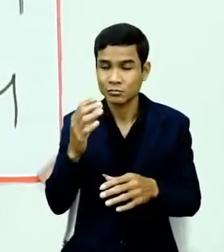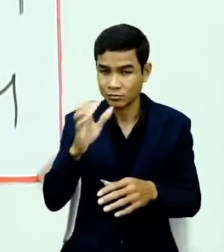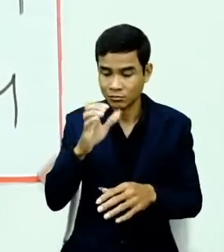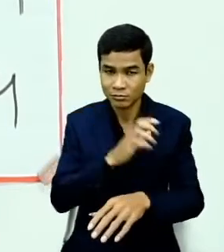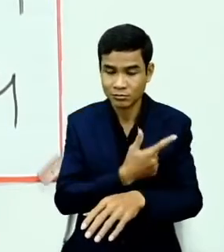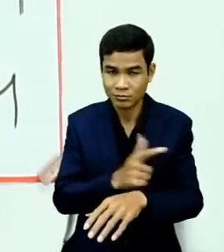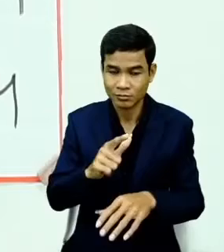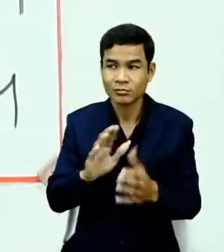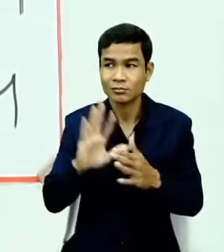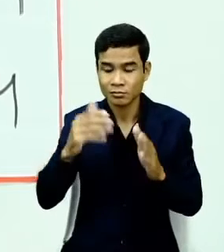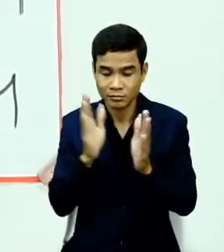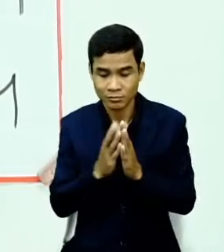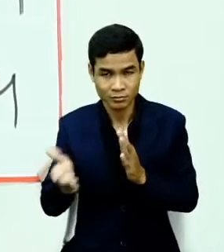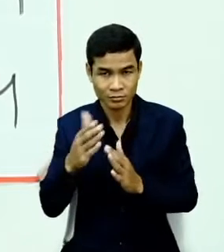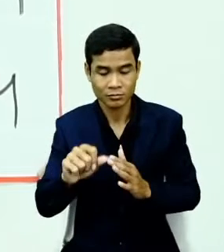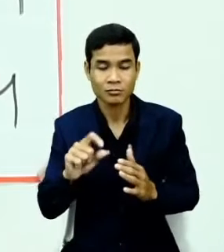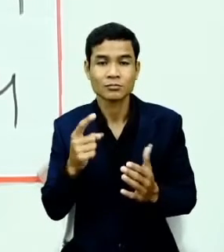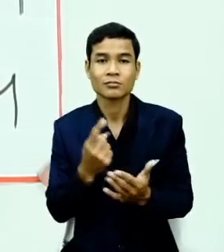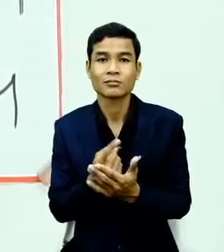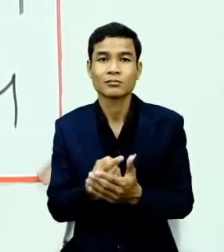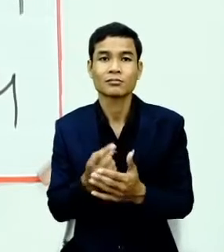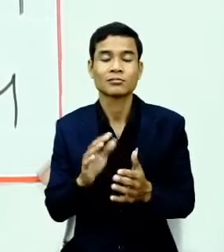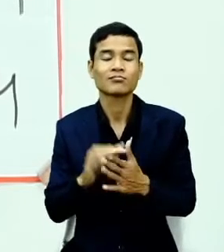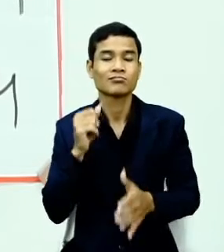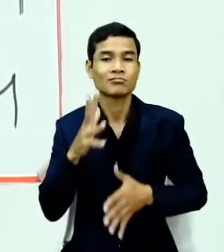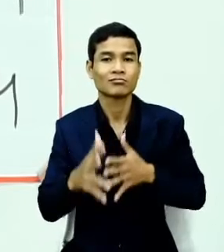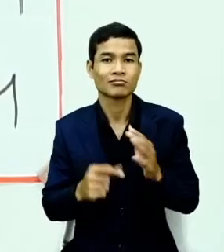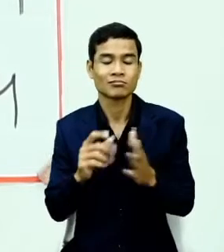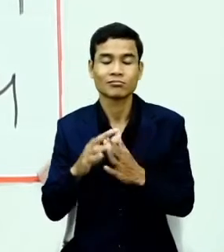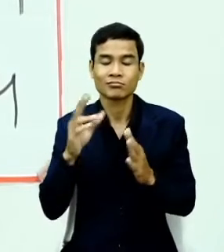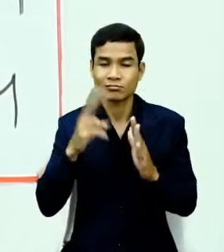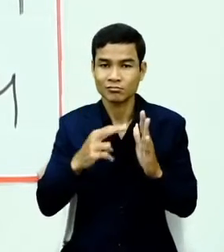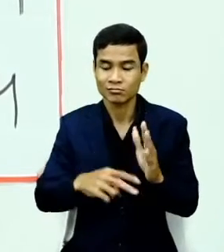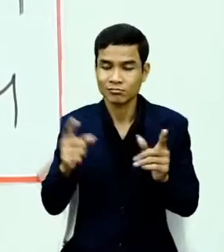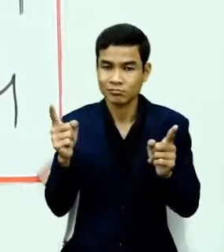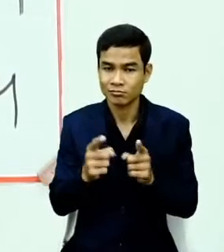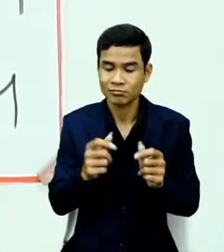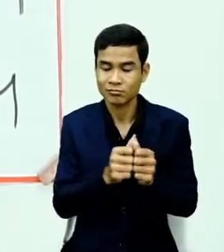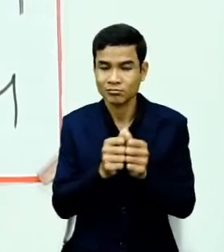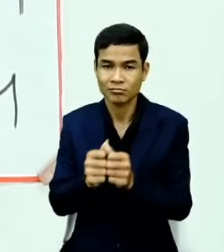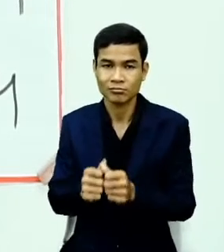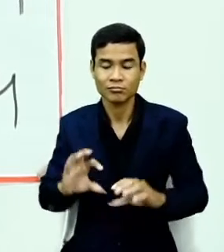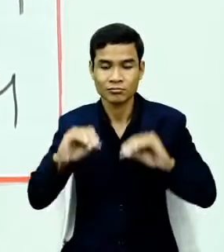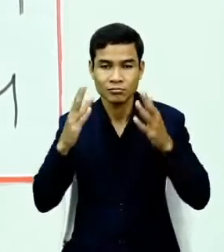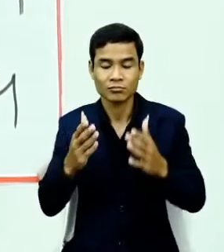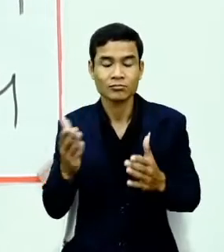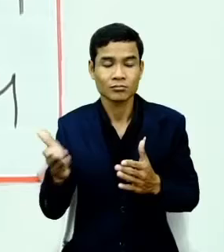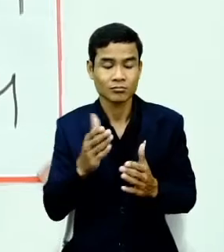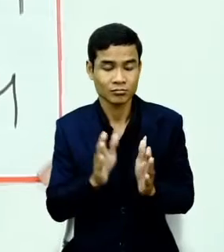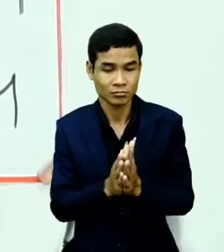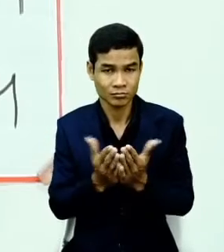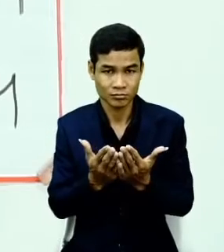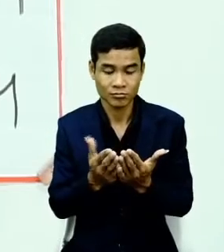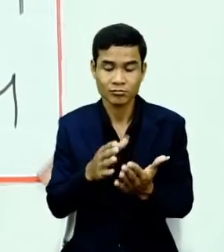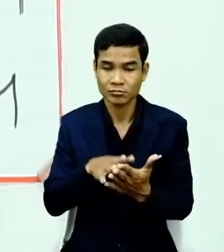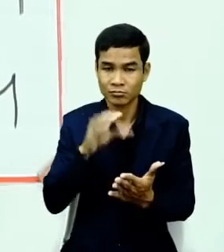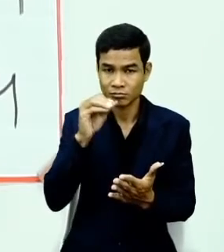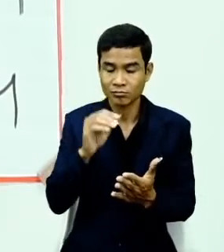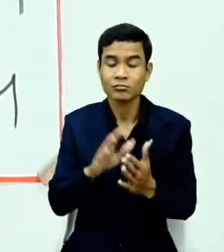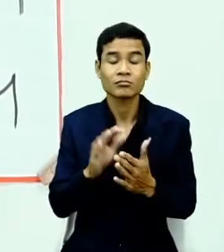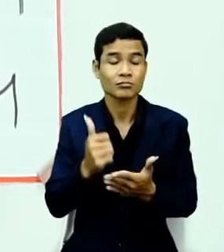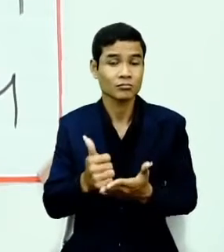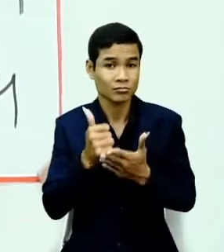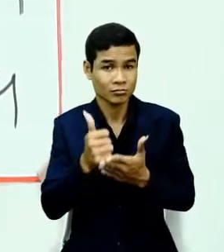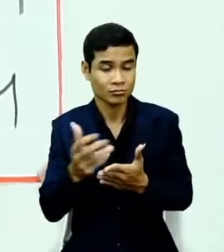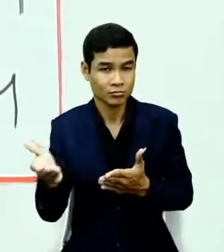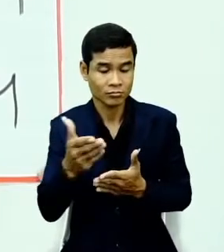សង្ឃឹមថាកូនទាំងអស់គ្នាប្រកបជាបានចូលរួមចាអានអត្ថបទខ្លីរួមជាមួយអ្នកគ្រូទាំងក្នុងសិភើសិក្សាកលក៏ដូចជានៅលើក្តារខៀនប